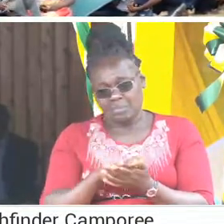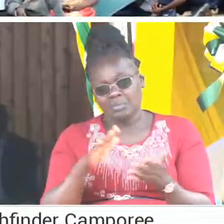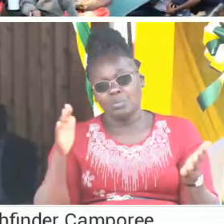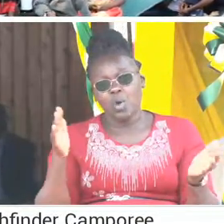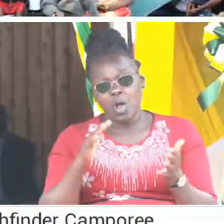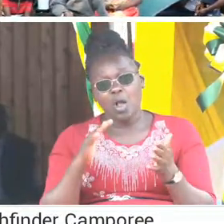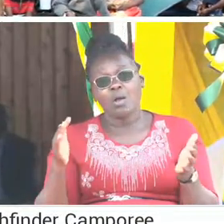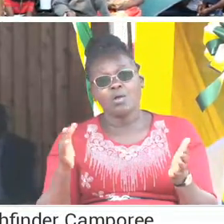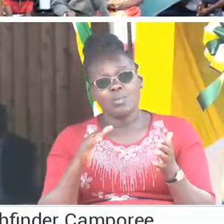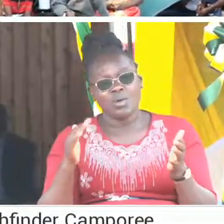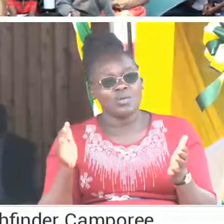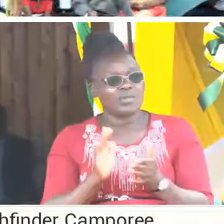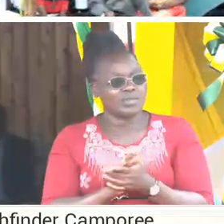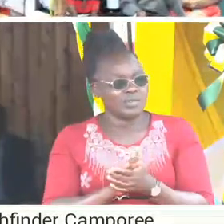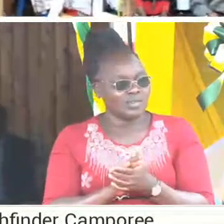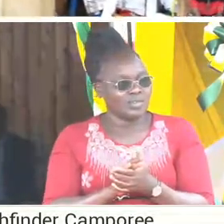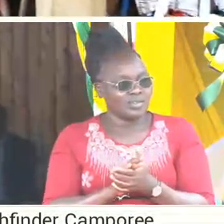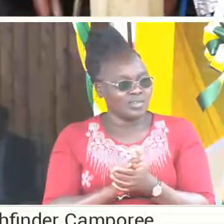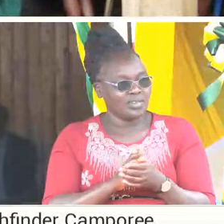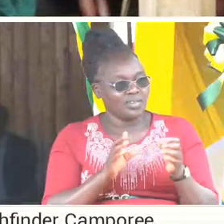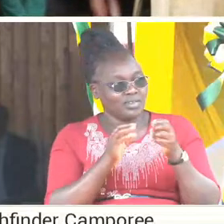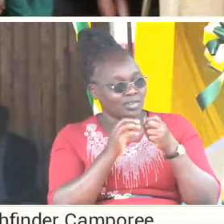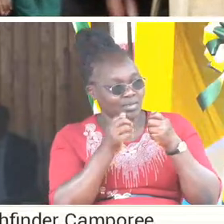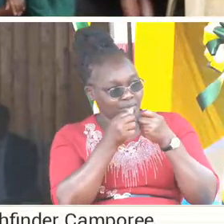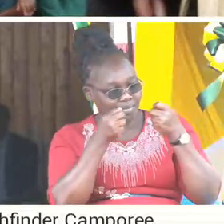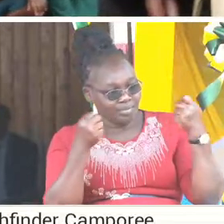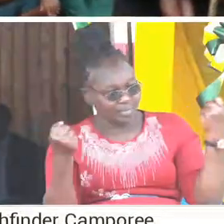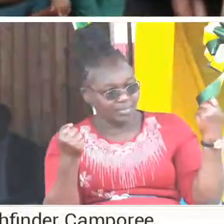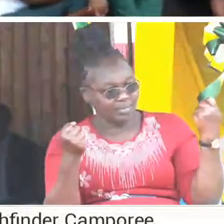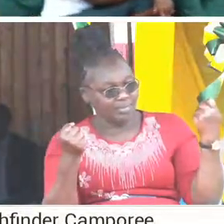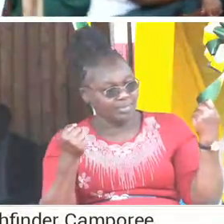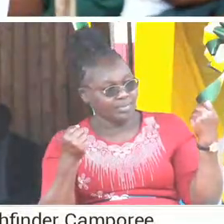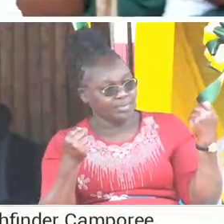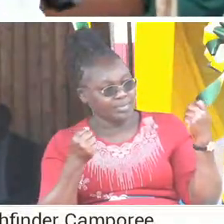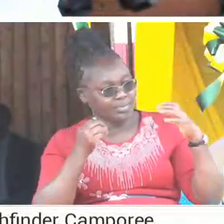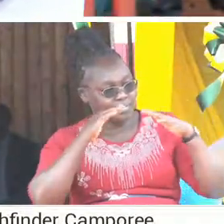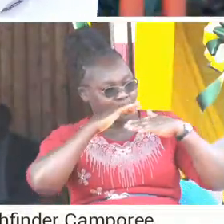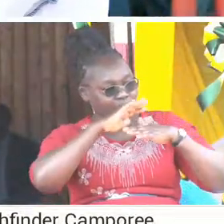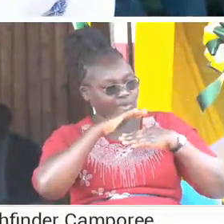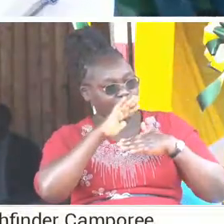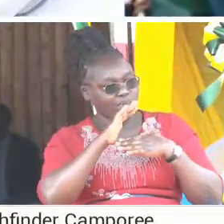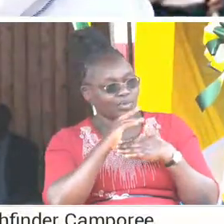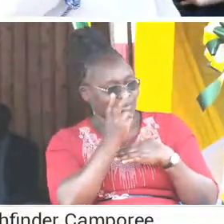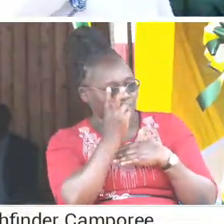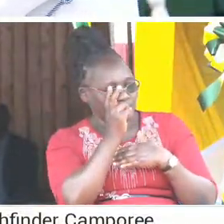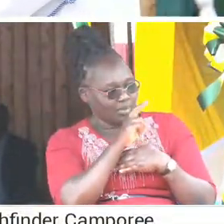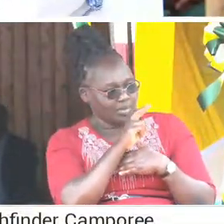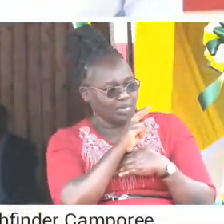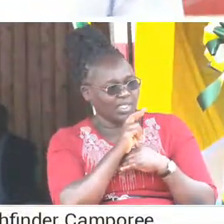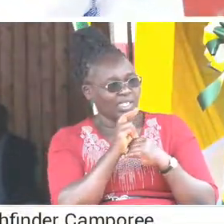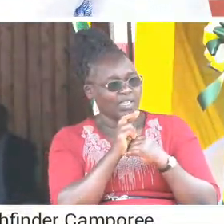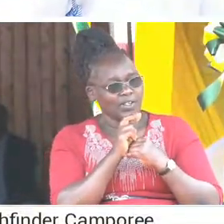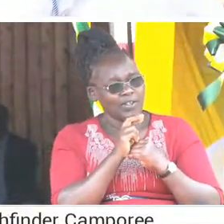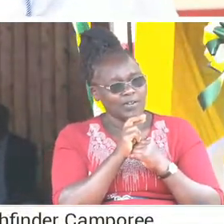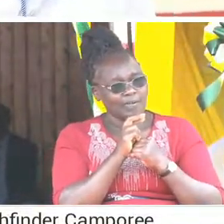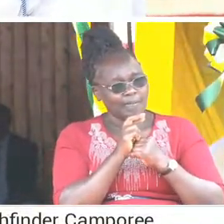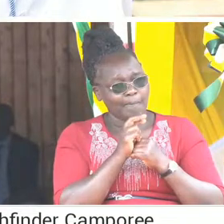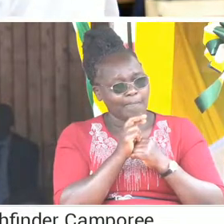Baba kageuka kwa dirisha la pili alipoenda kufungua. Ah mchungaji. Aya ya ya ya ya